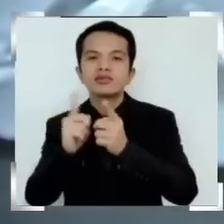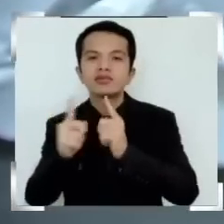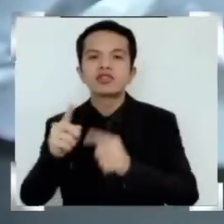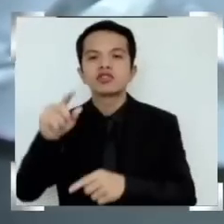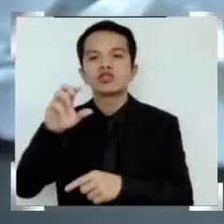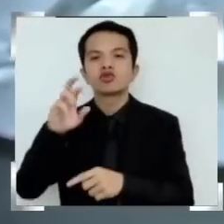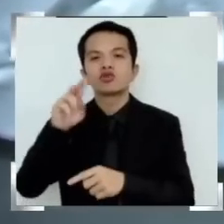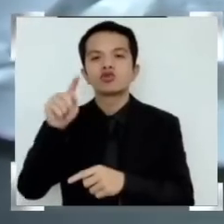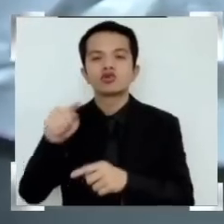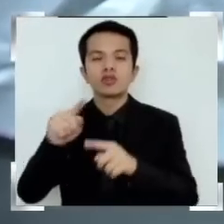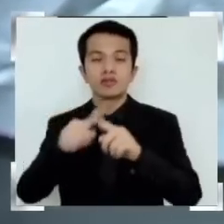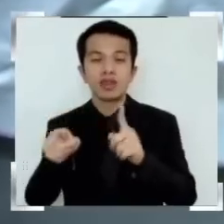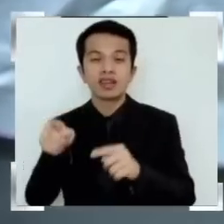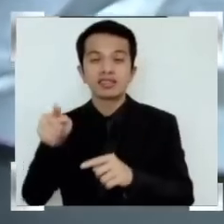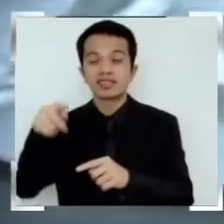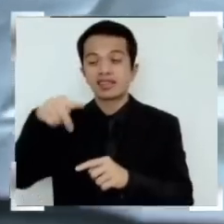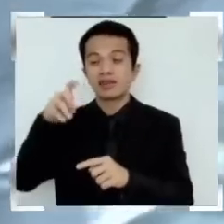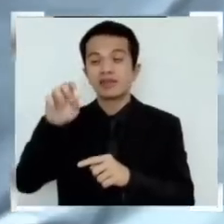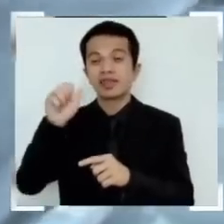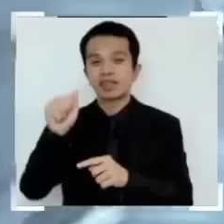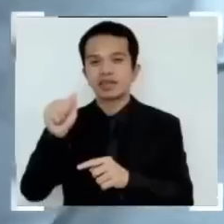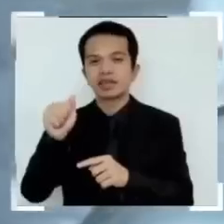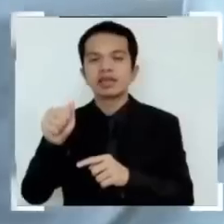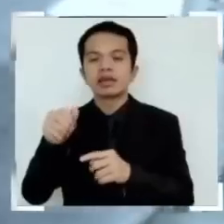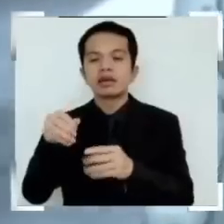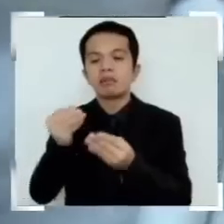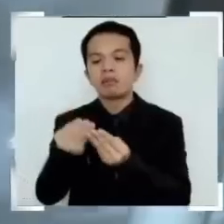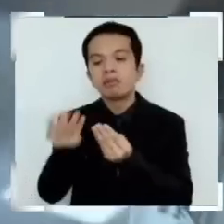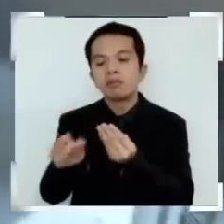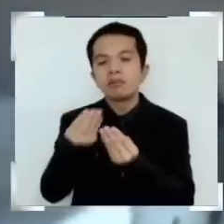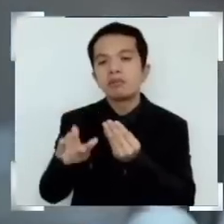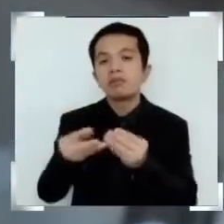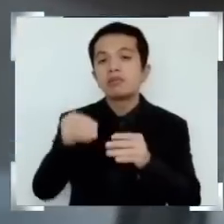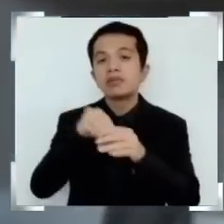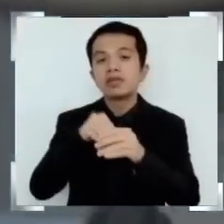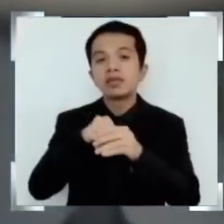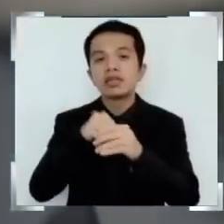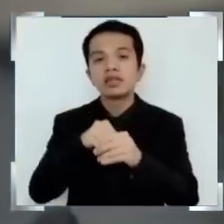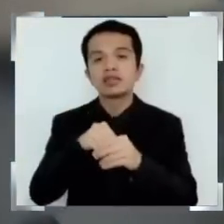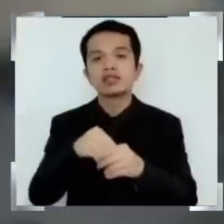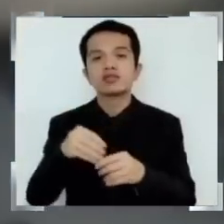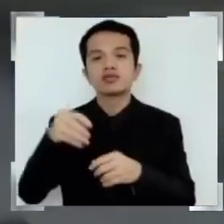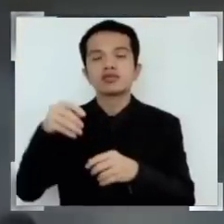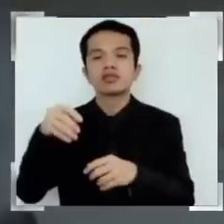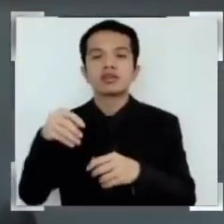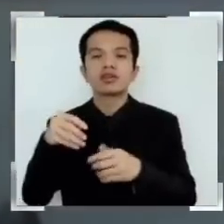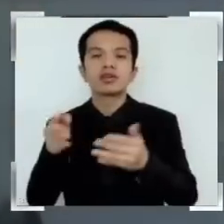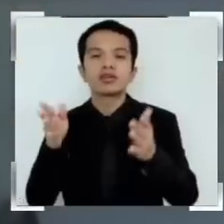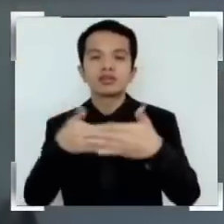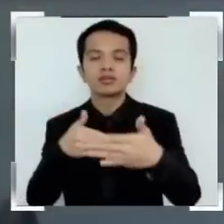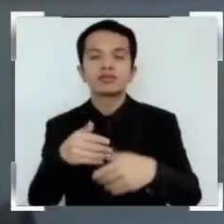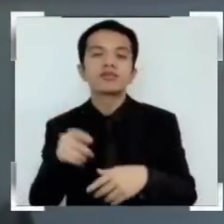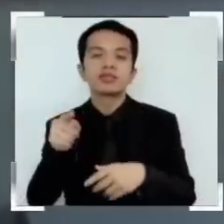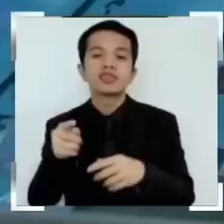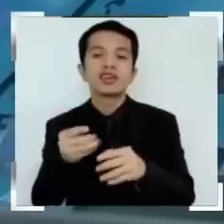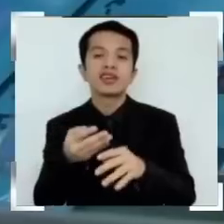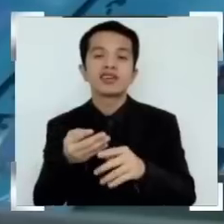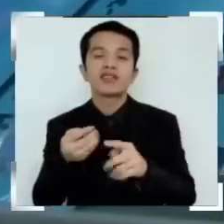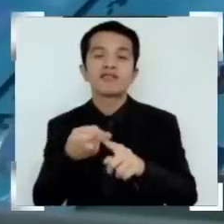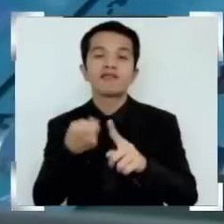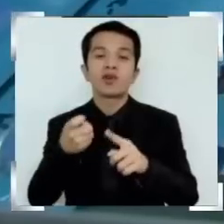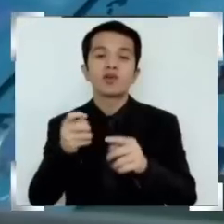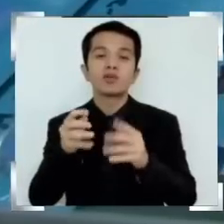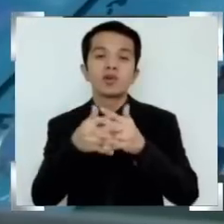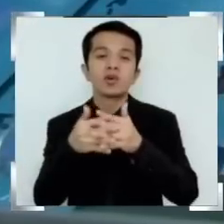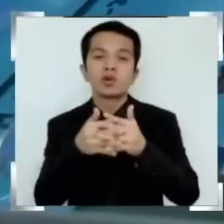ayon sa PDEA, playing cards lang daw ang sinasabi nitong laman ng package. Galing pa raw ng US ang package na may lamang vape